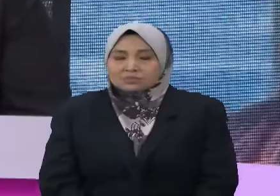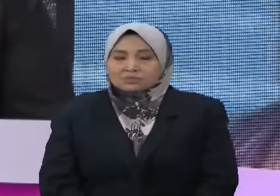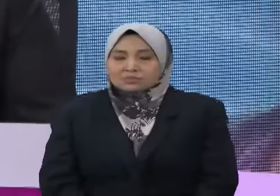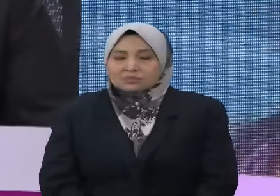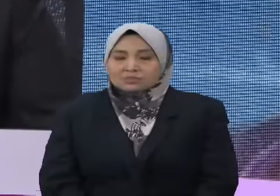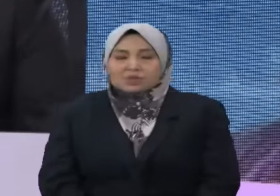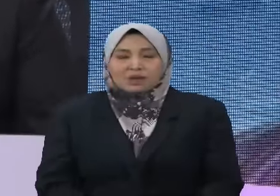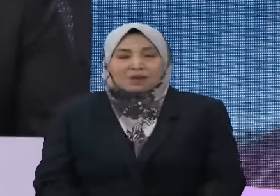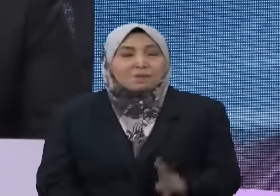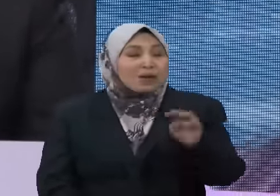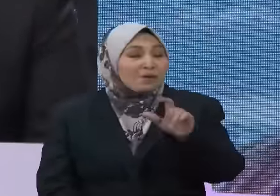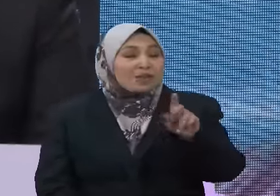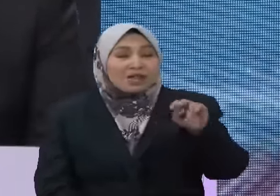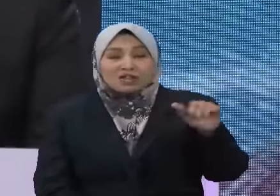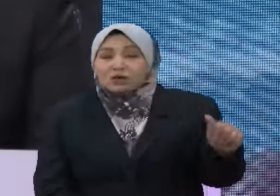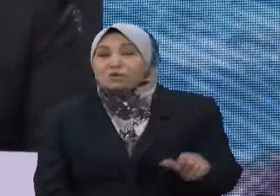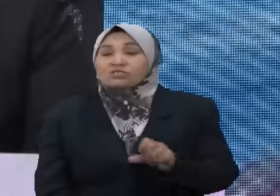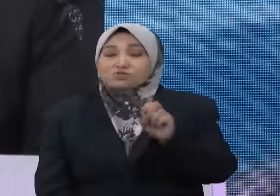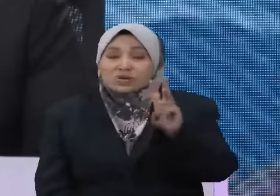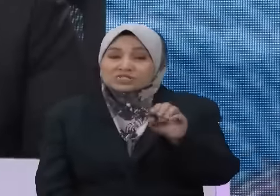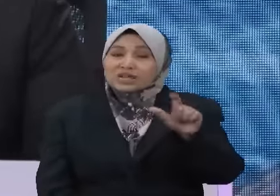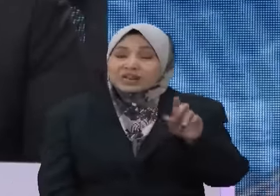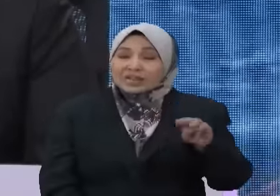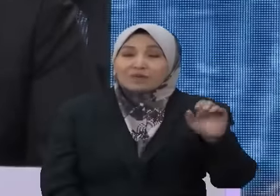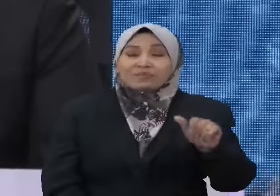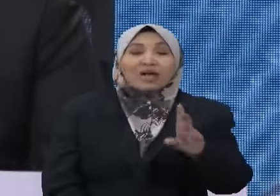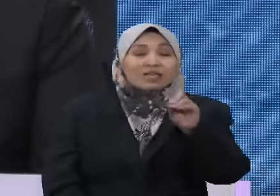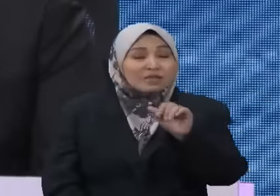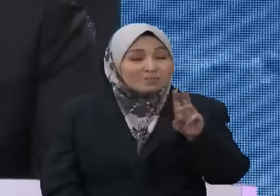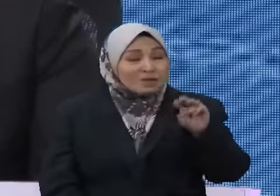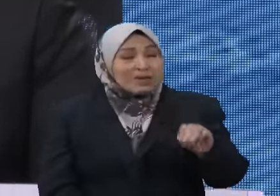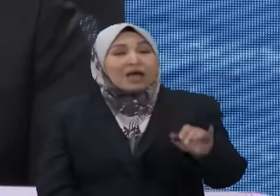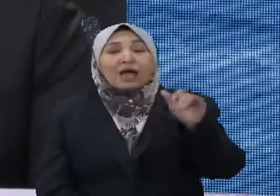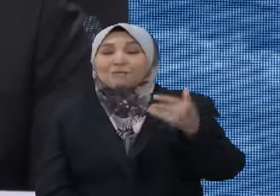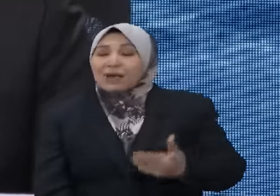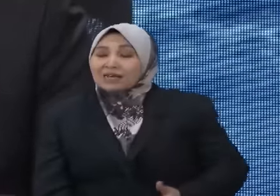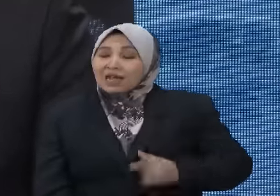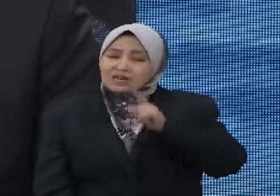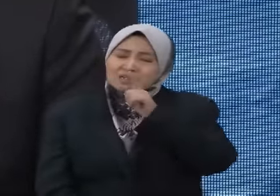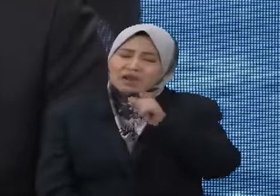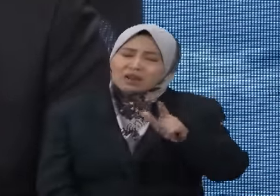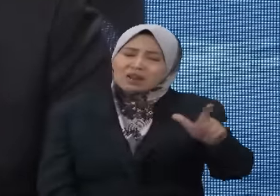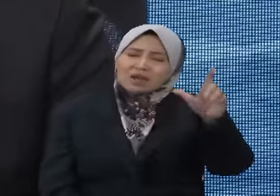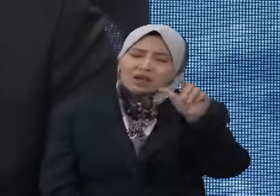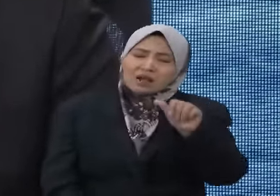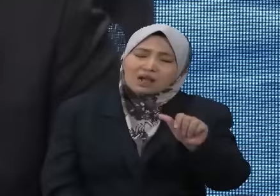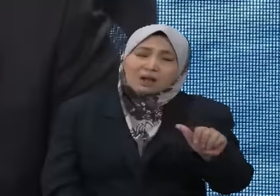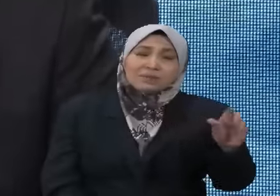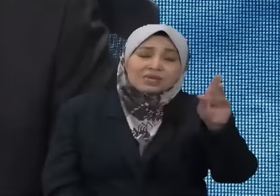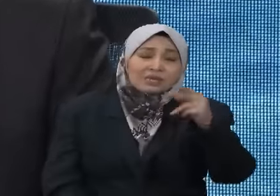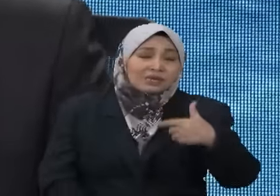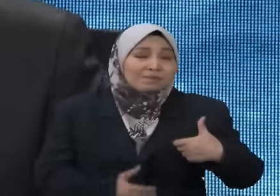maulaa sholli wasallim Daiman abadan